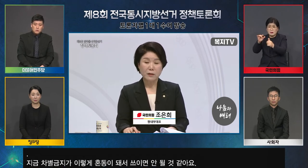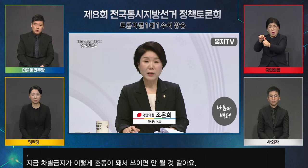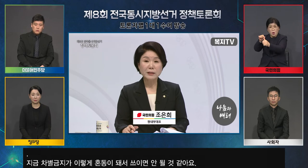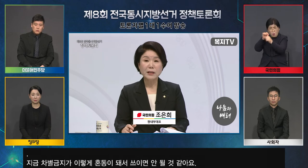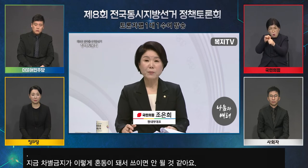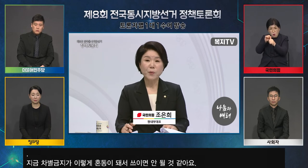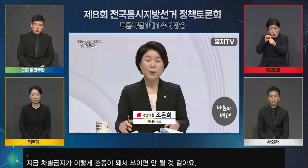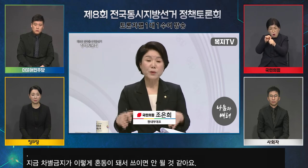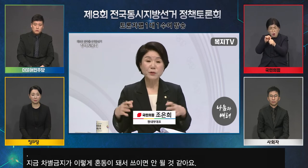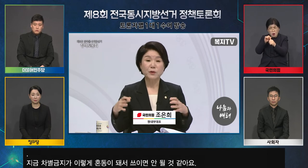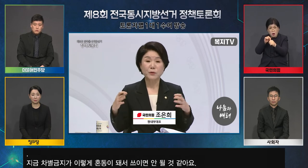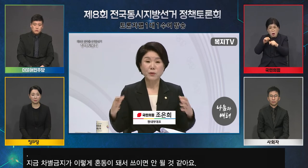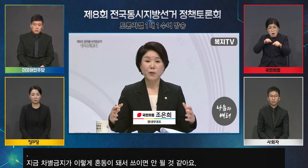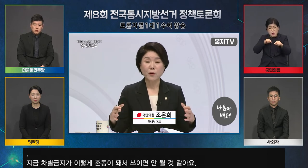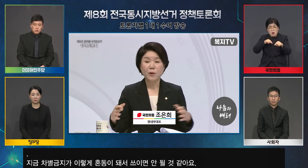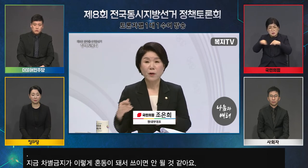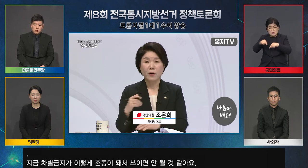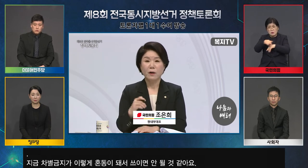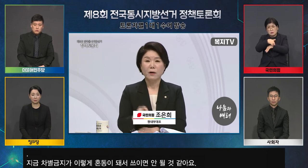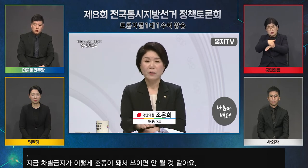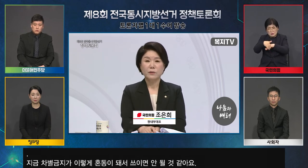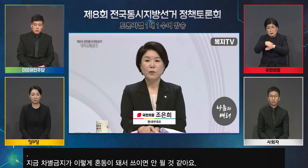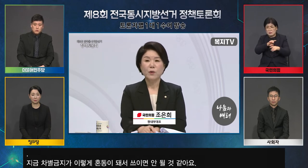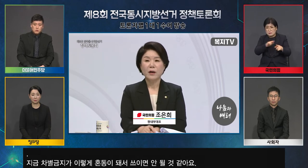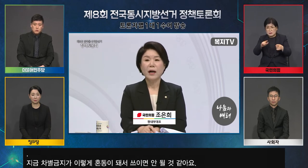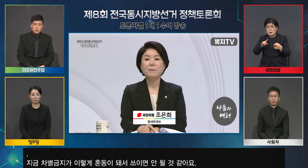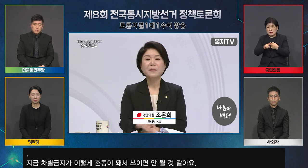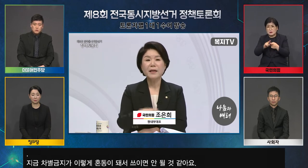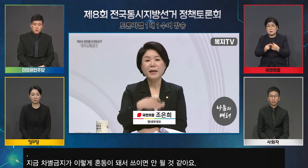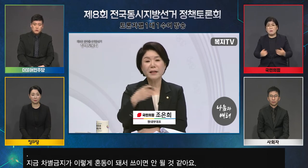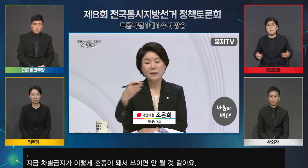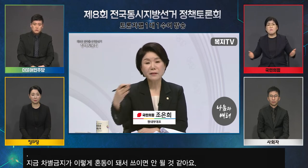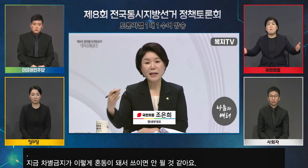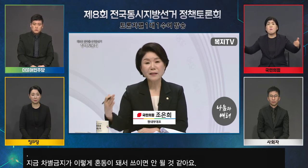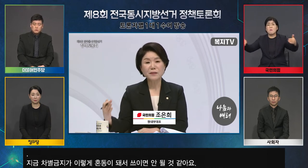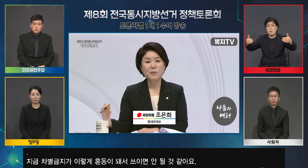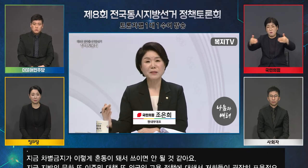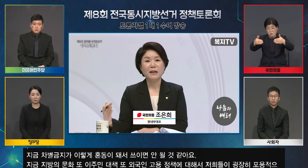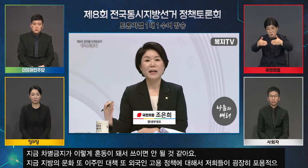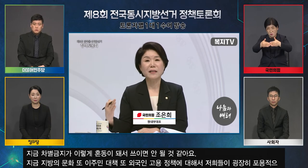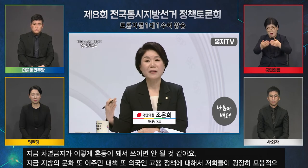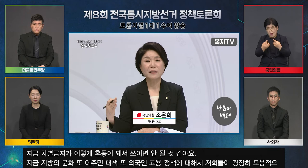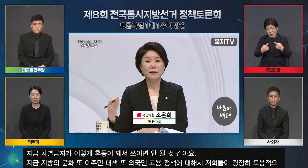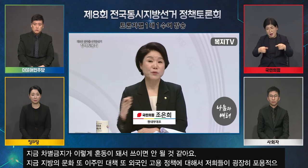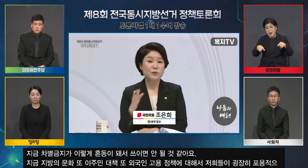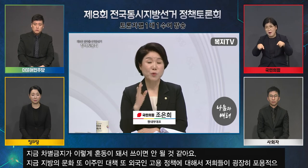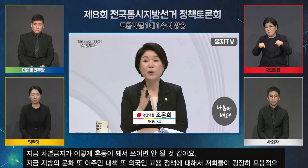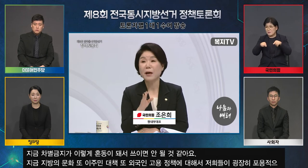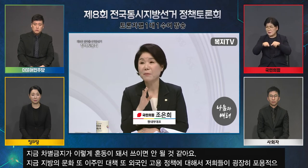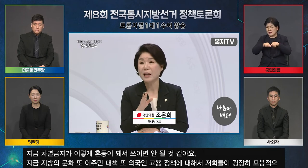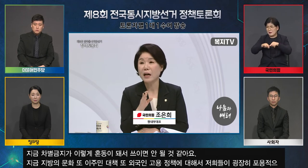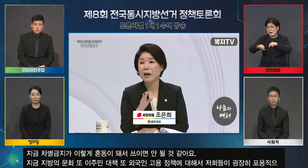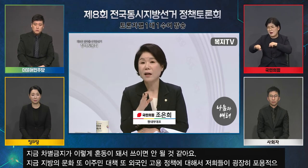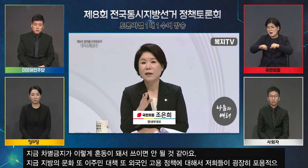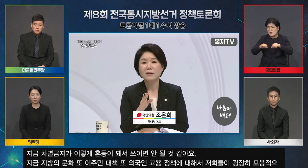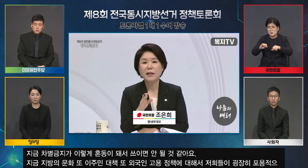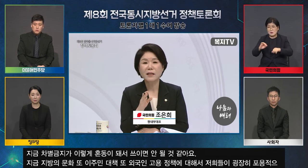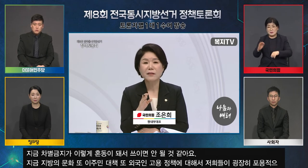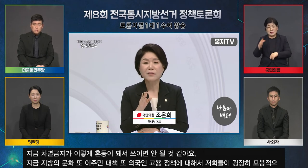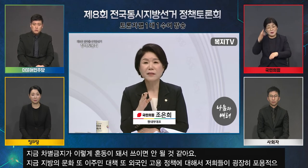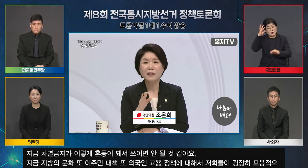굉장히 포용적으로 또 함께 끌어안는 측면에서 가야 된다는 동의합니다.